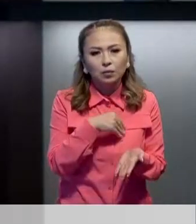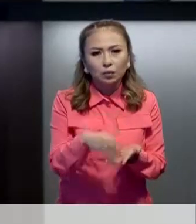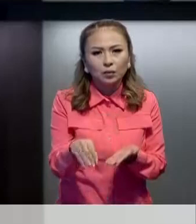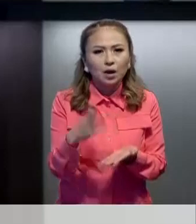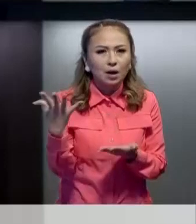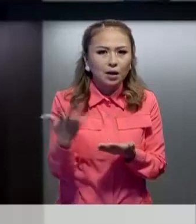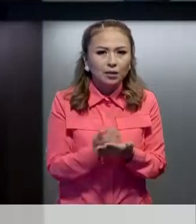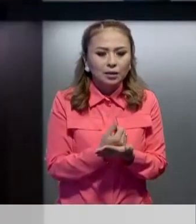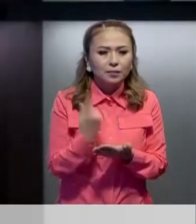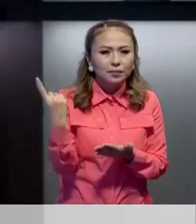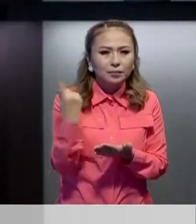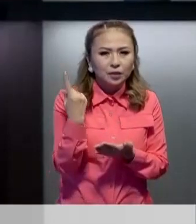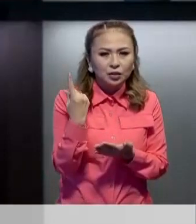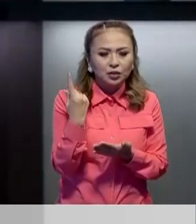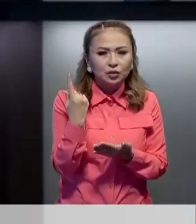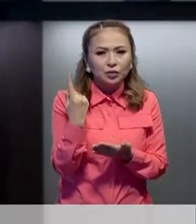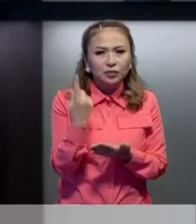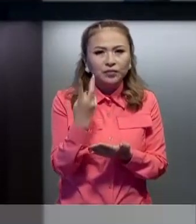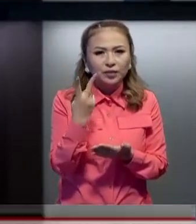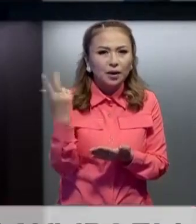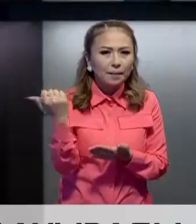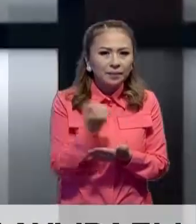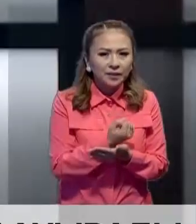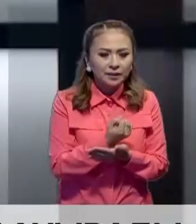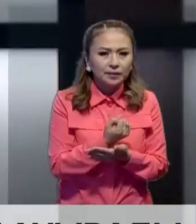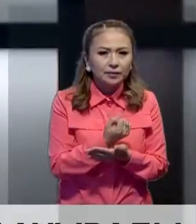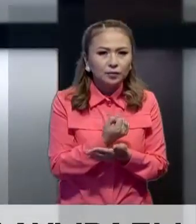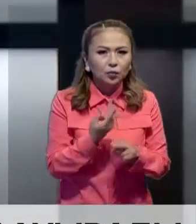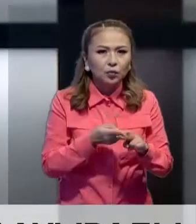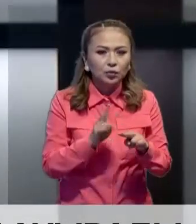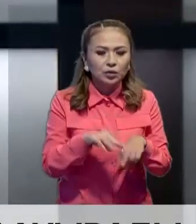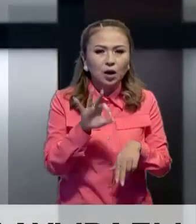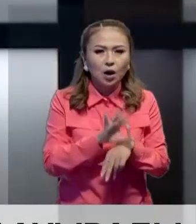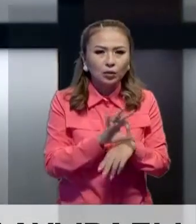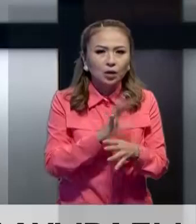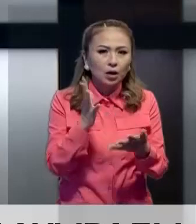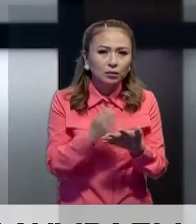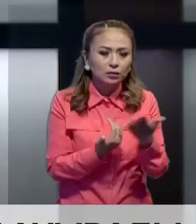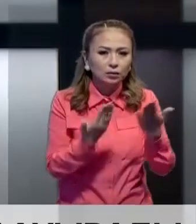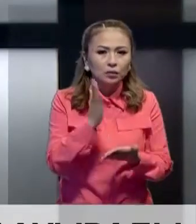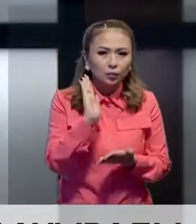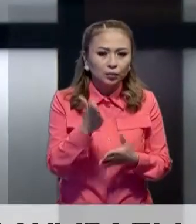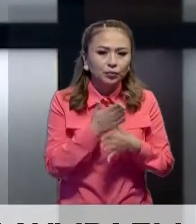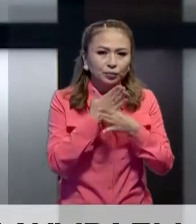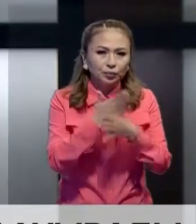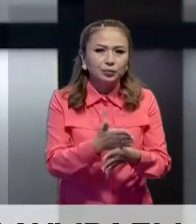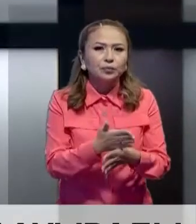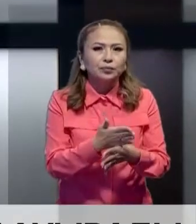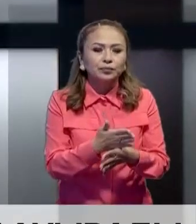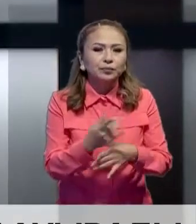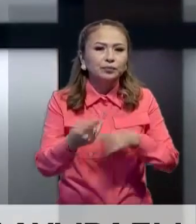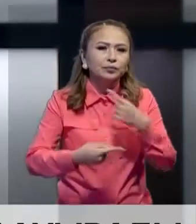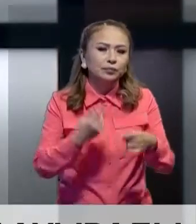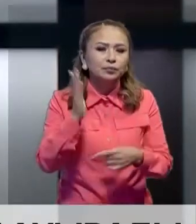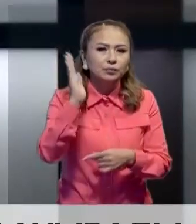анықтап бірінші екі аптада осы ауруды анықтаса уже көмек беріп